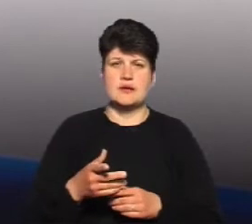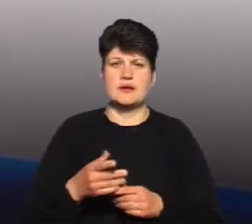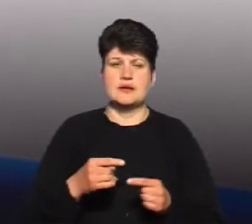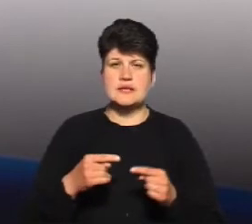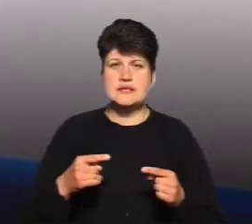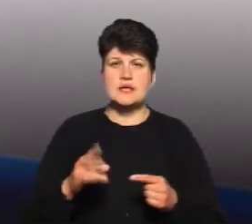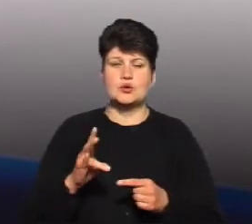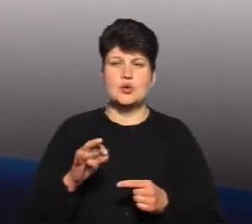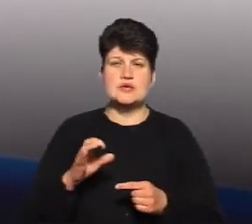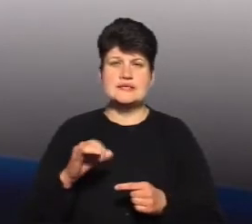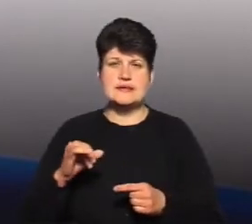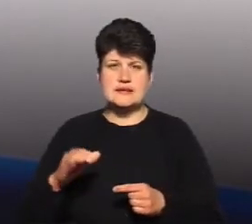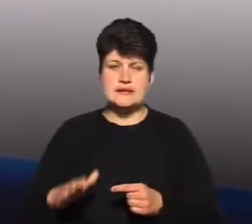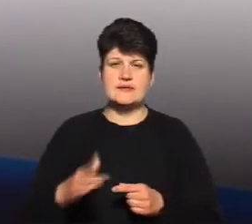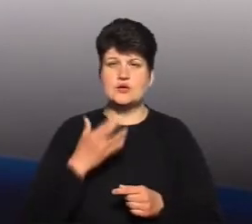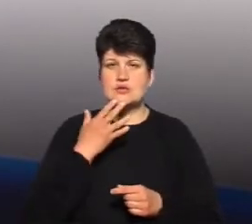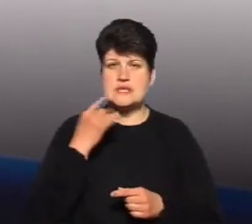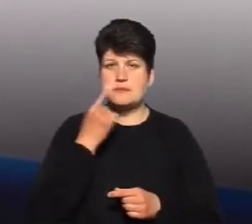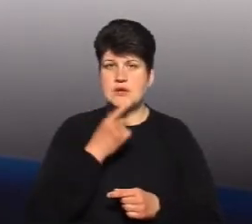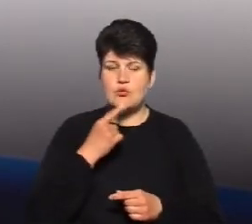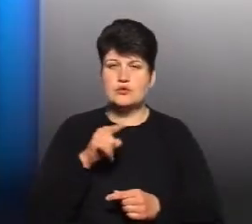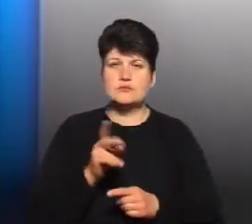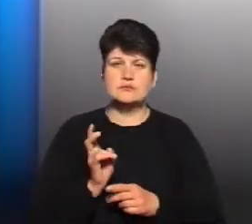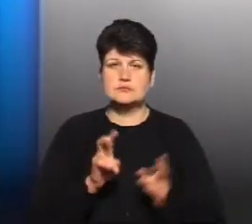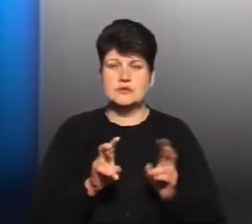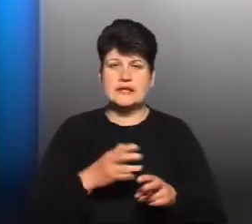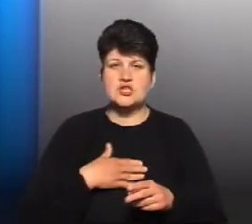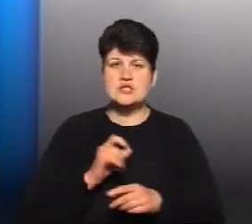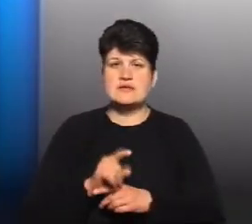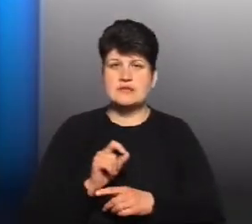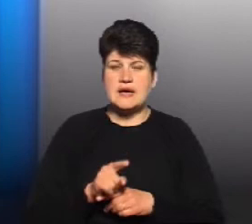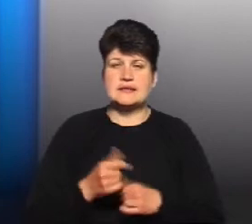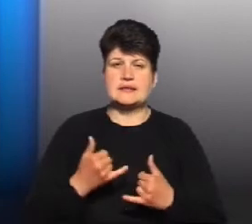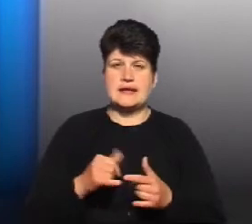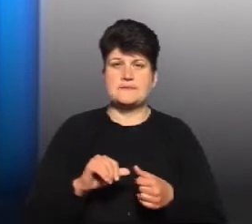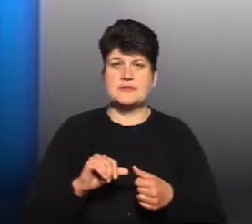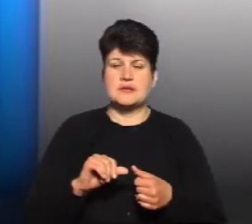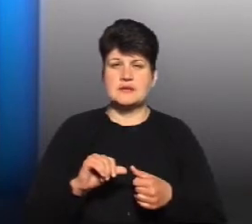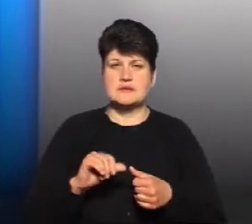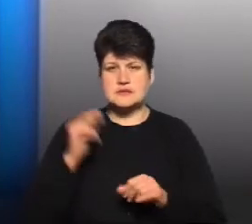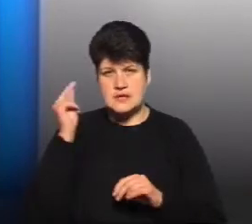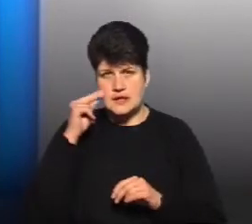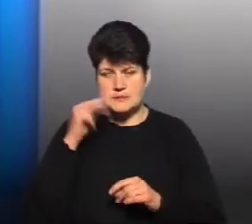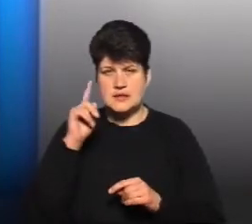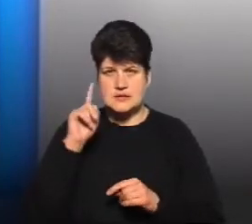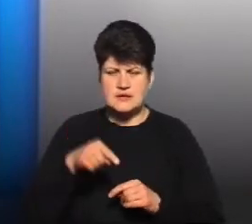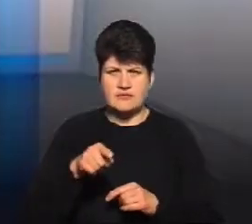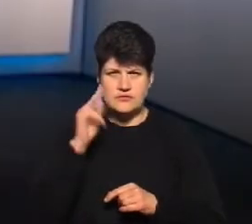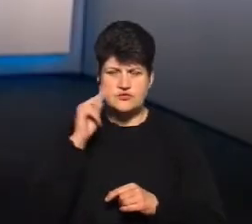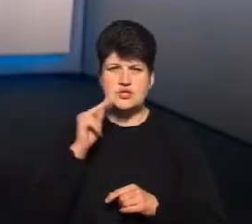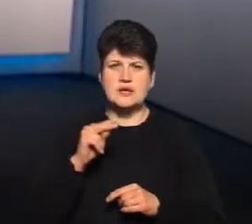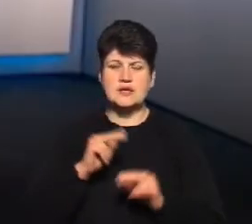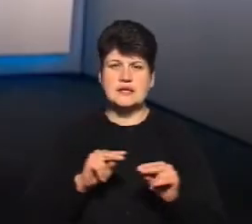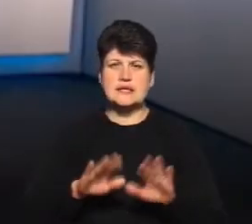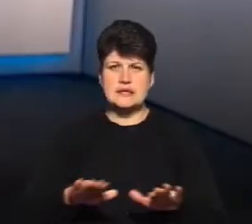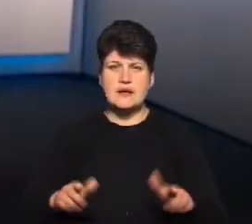носіїв, наприклад, іноземних мов, щоб відвідували наші завдання для закріплення знань. Ви вчили учнів взагалі дітей? Ну?